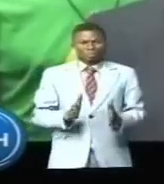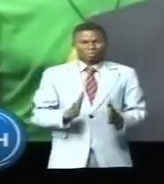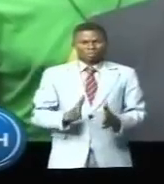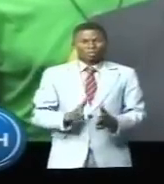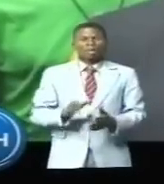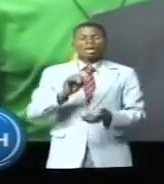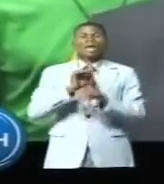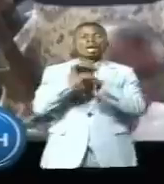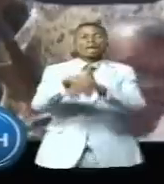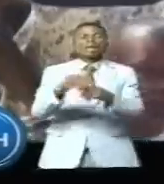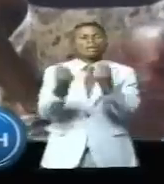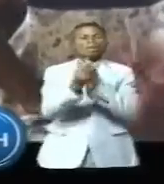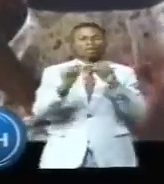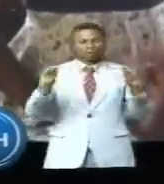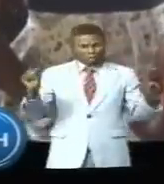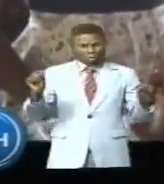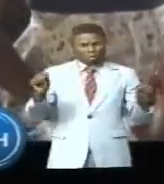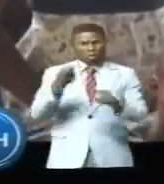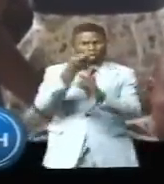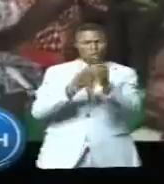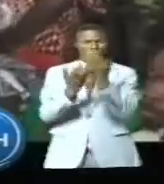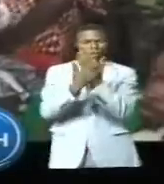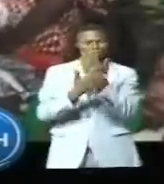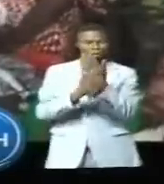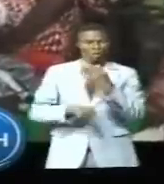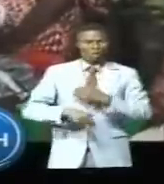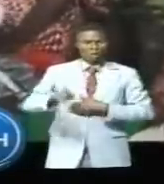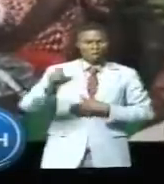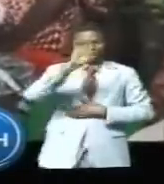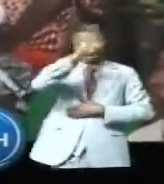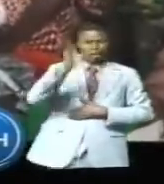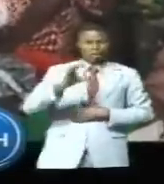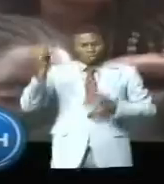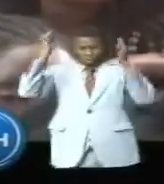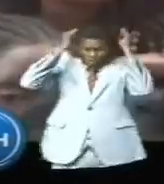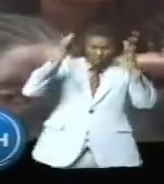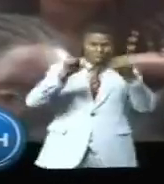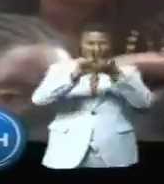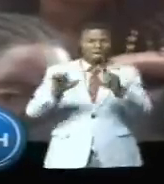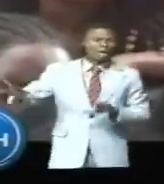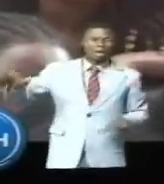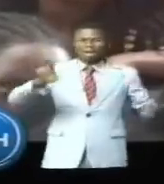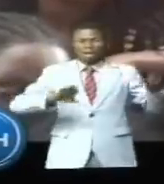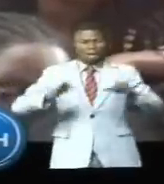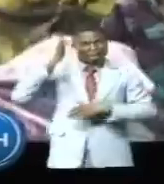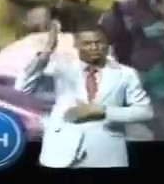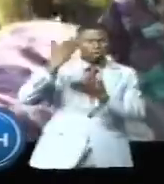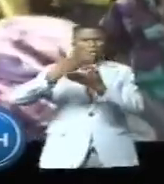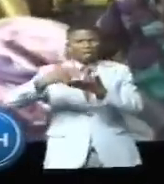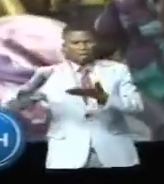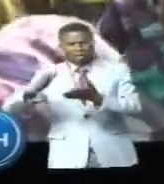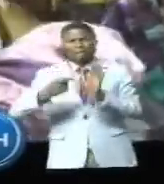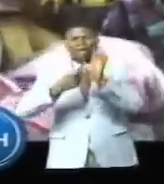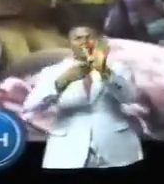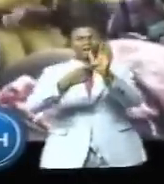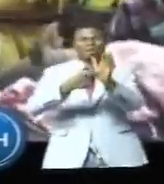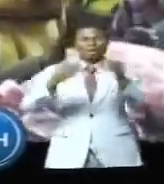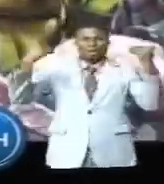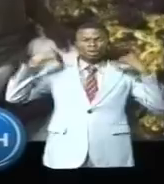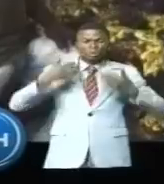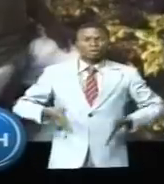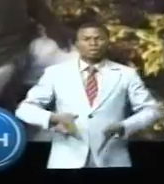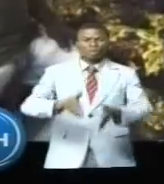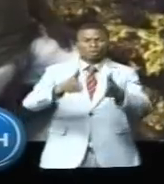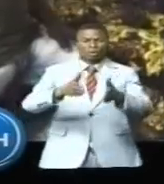L'adhésion, elle est gratuite. Au mois de juillet courant, les communes de Maluku et Ntsele seront la prochaine étape pour la présentation des chefs des